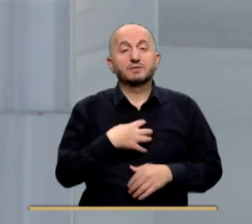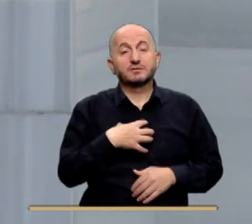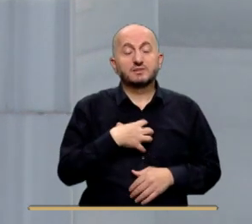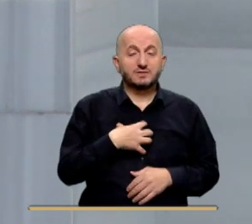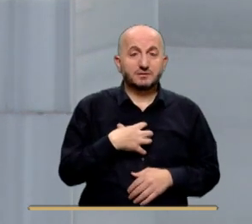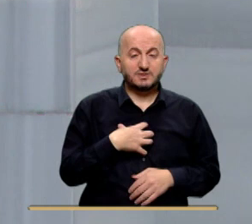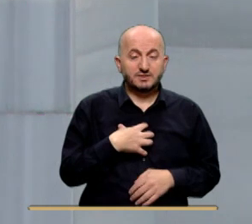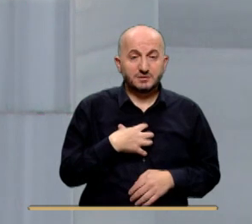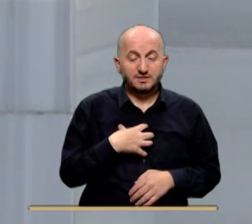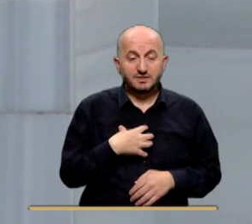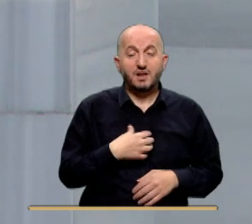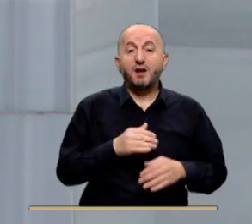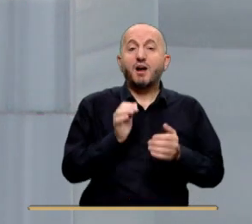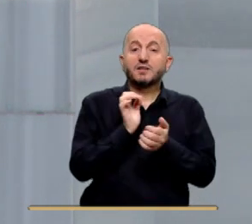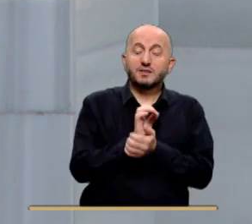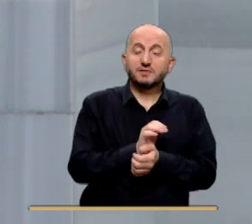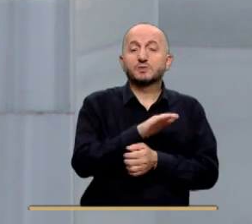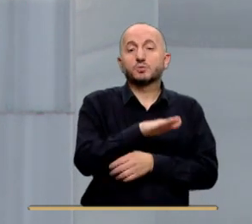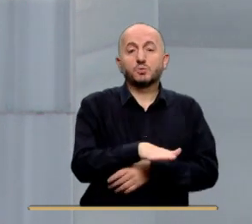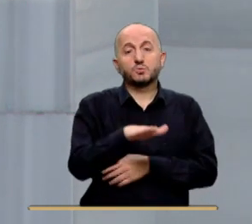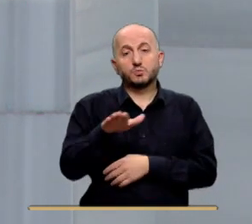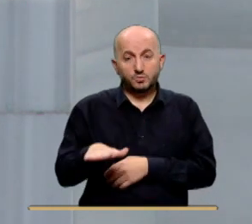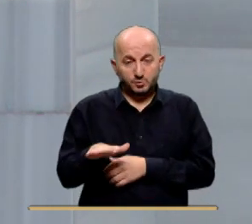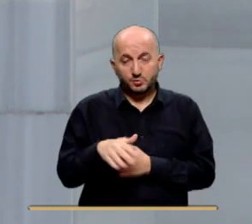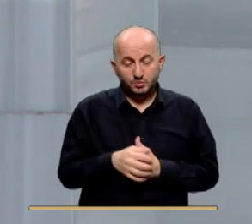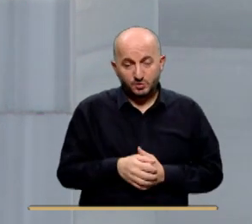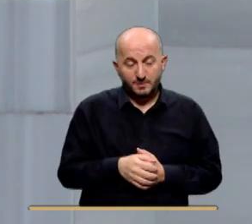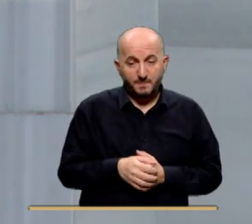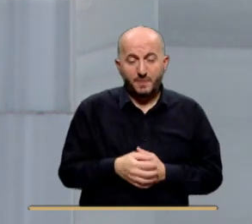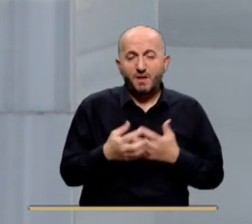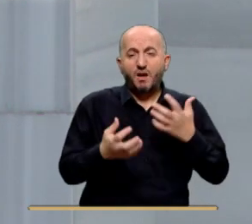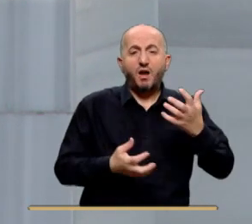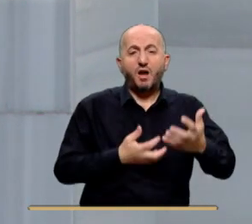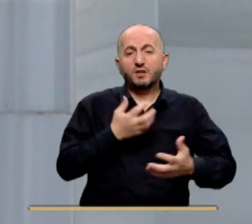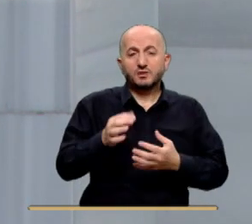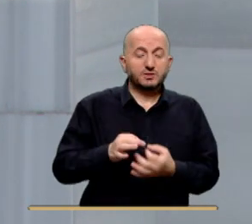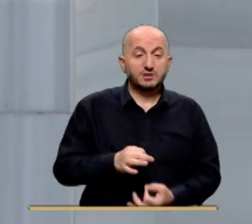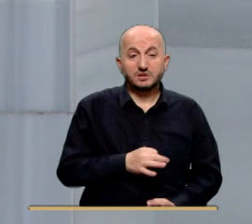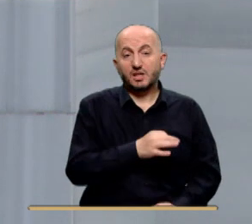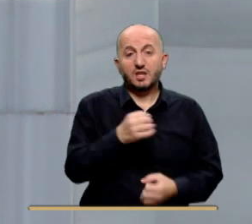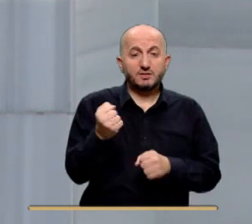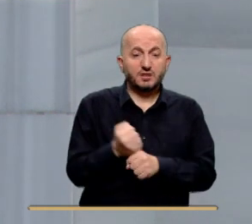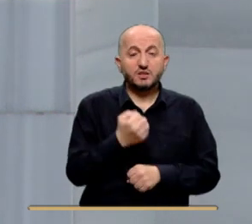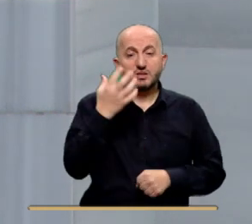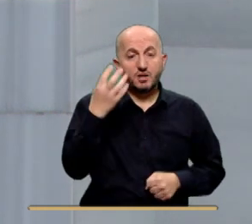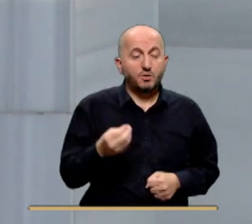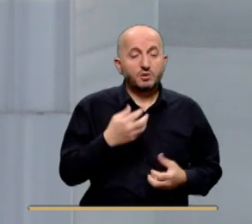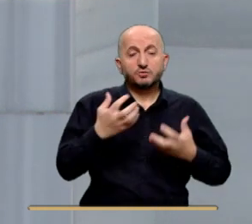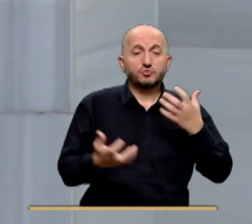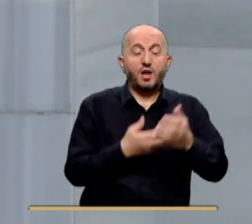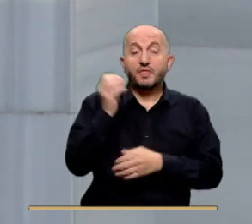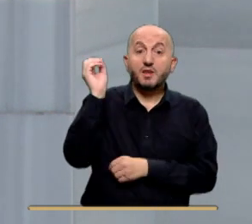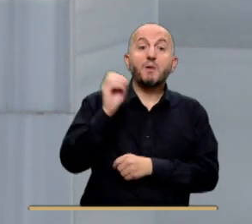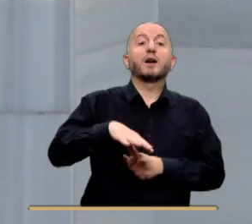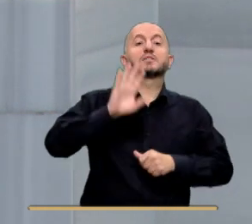kendinizi, ehlinizi, çoluk çocuğunuzu ateşi insanlar ve taşlar olan cehenneme